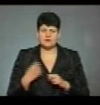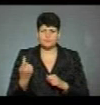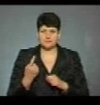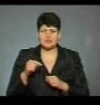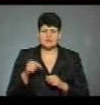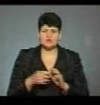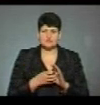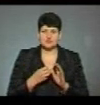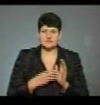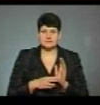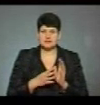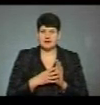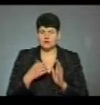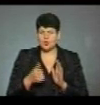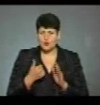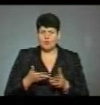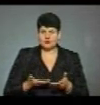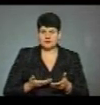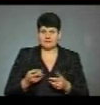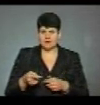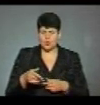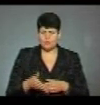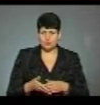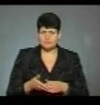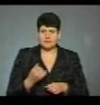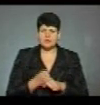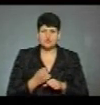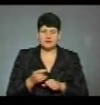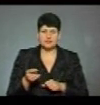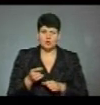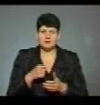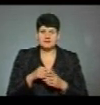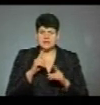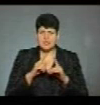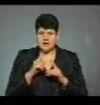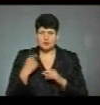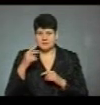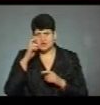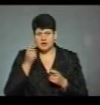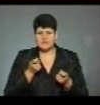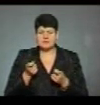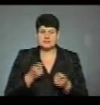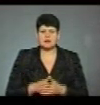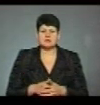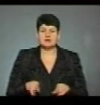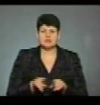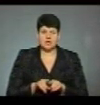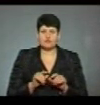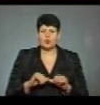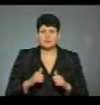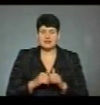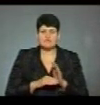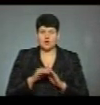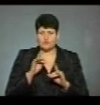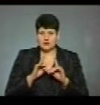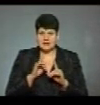З 1989 року проживає в Тернополі. Працював у Тернопільській міськраді та облдержадміністрації. Також у Комітеті Верховної